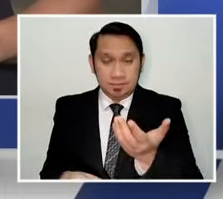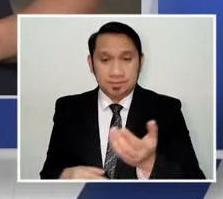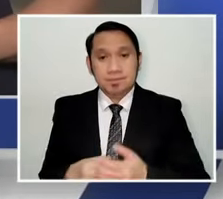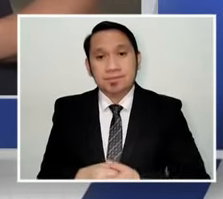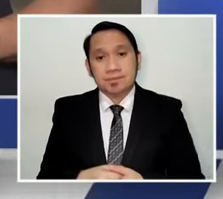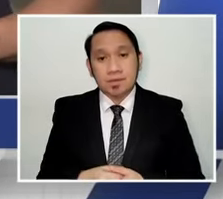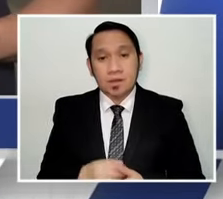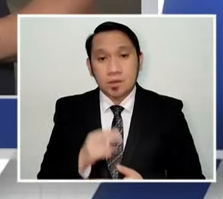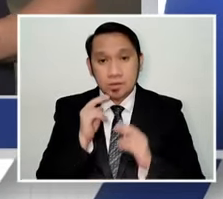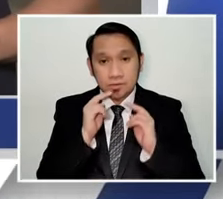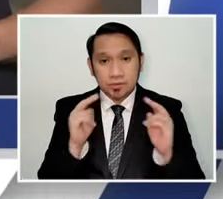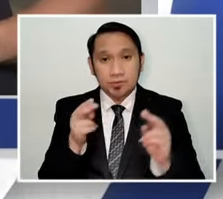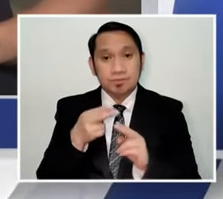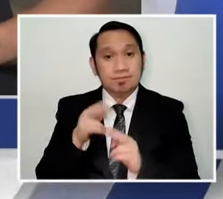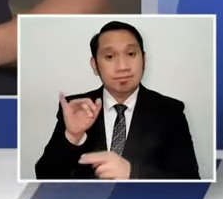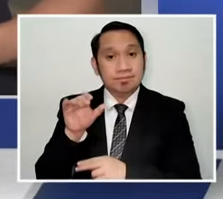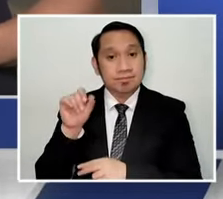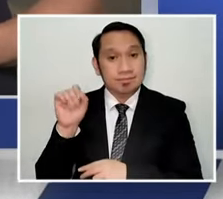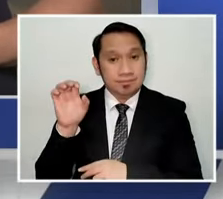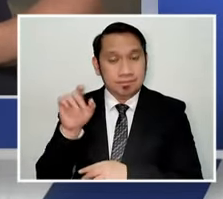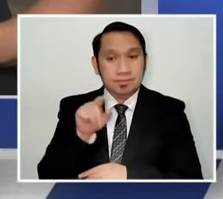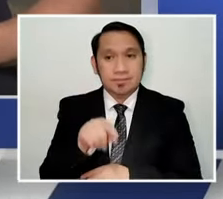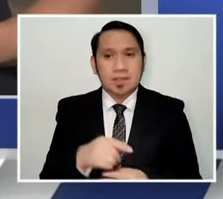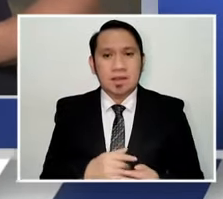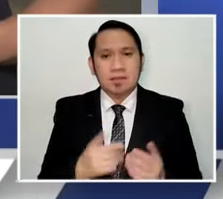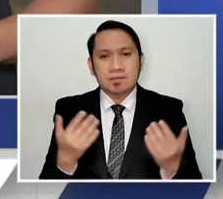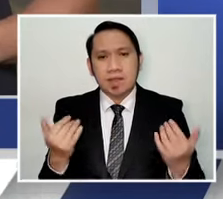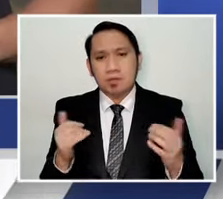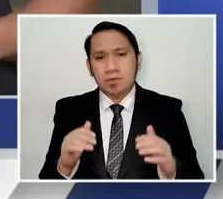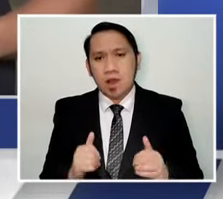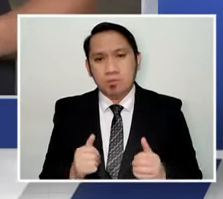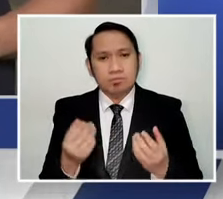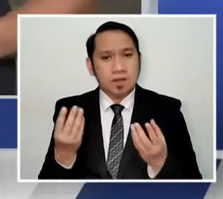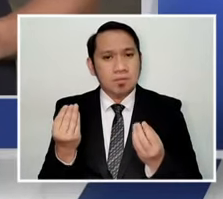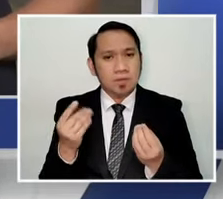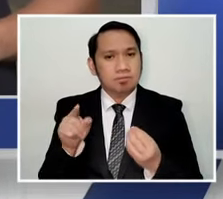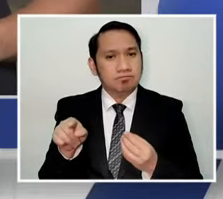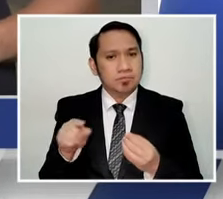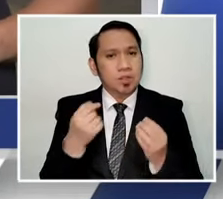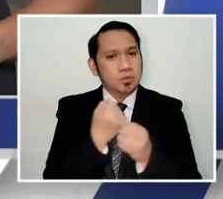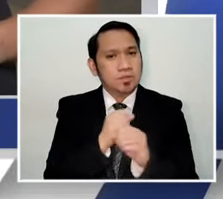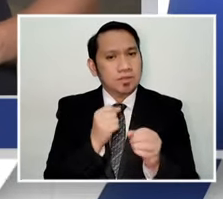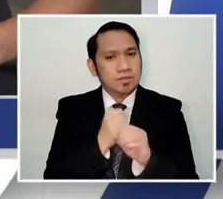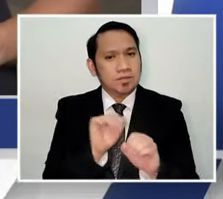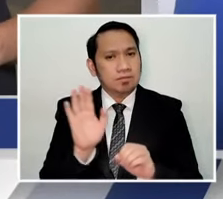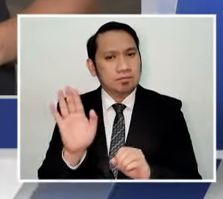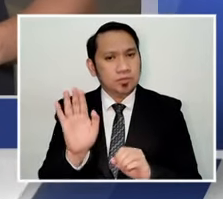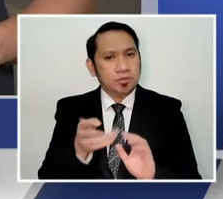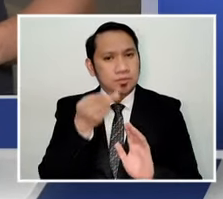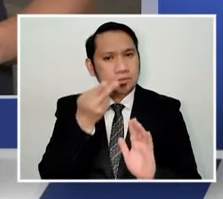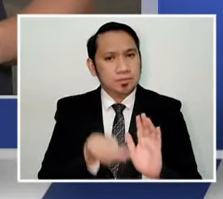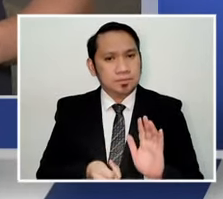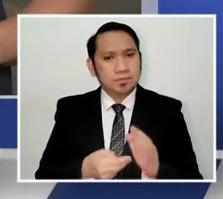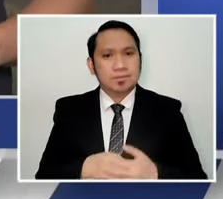nagpapatrol, Jose Carretero. Jose, kamusta naman ang naging seguridad sa libing?